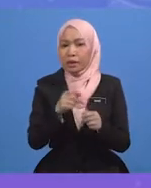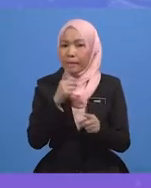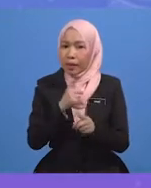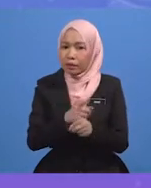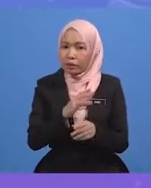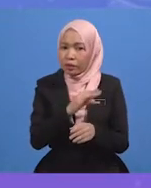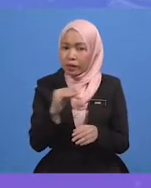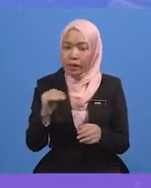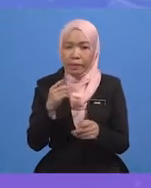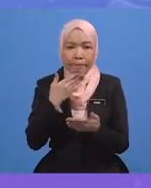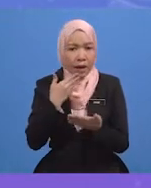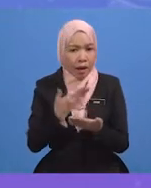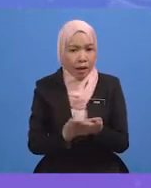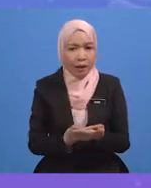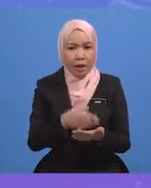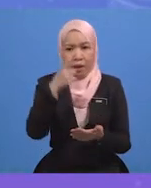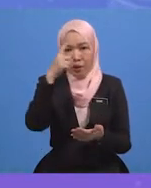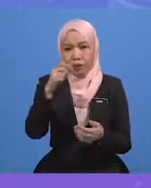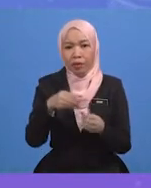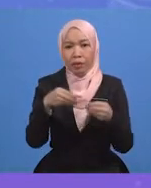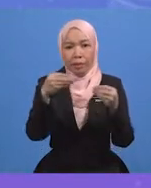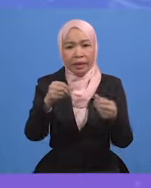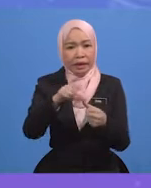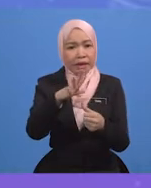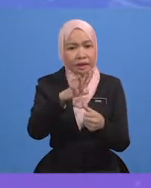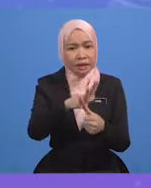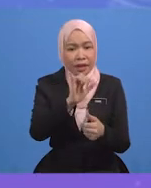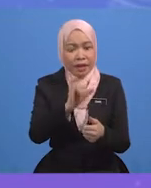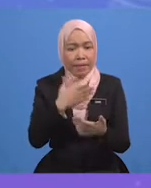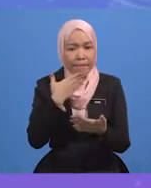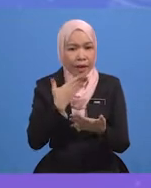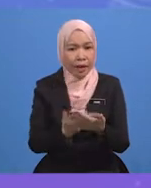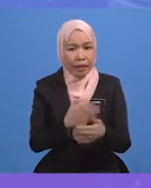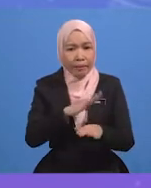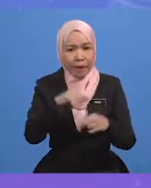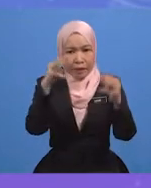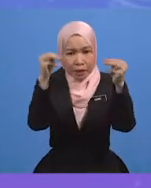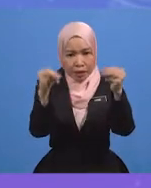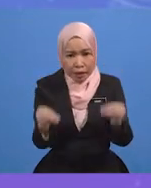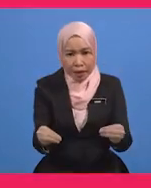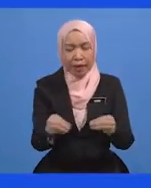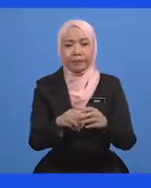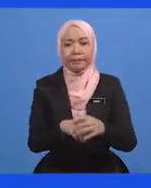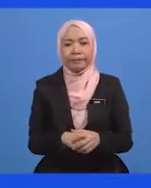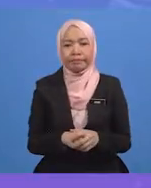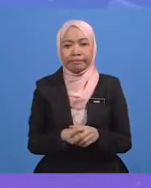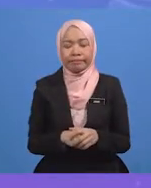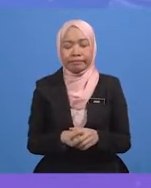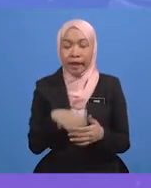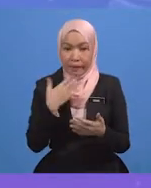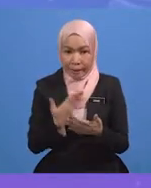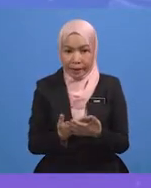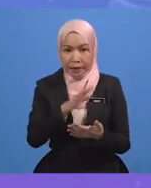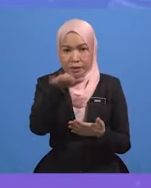bersungguh-sungguh untuk memberi impak yang optimum dalam menyampaikan dakwahnya kepada masyarakat.